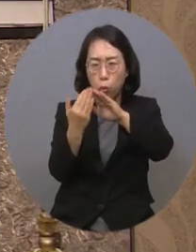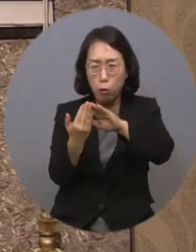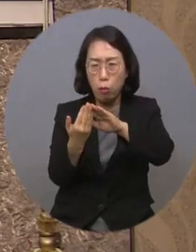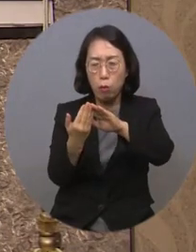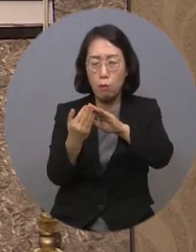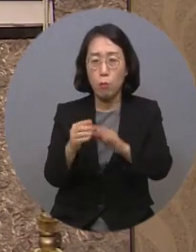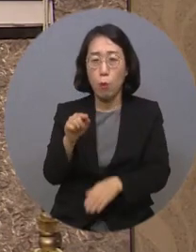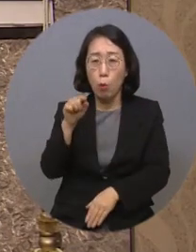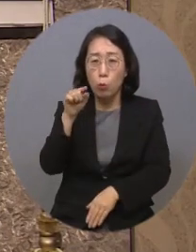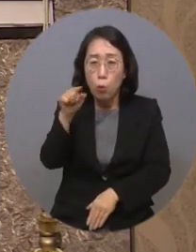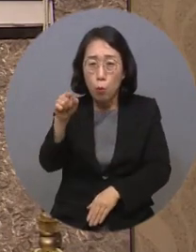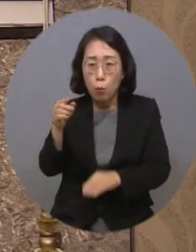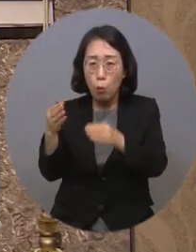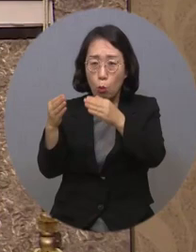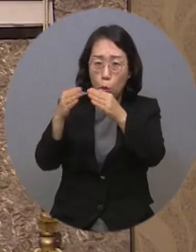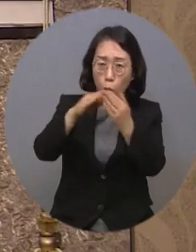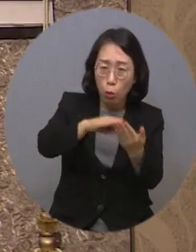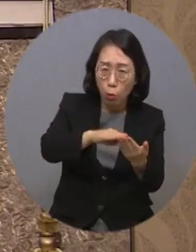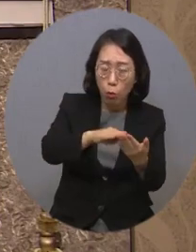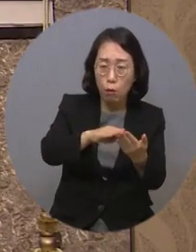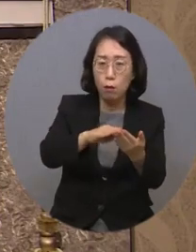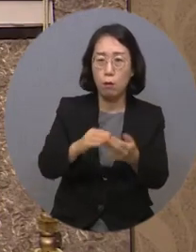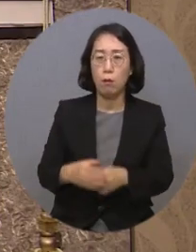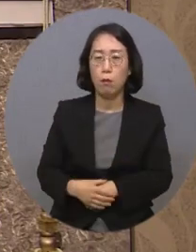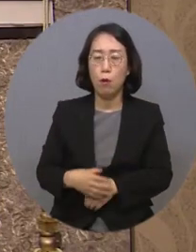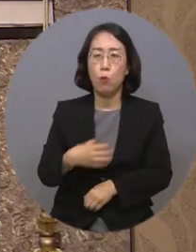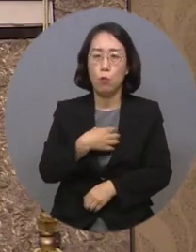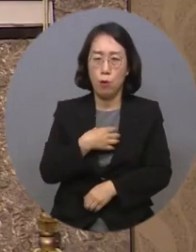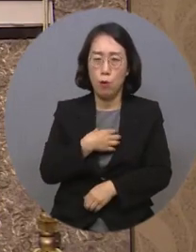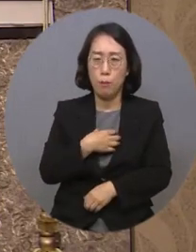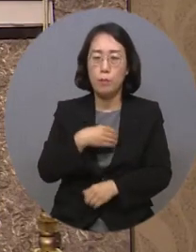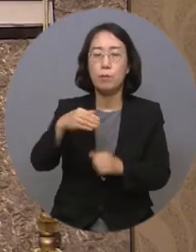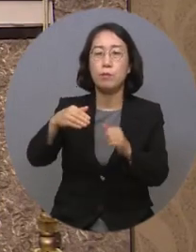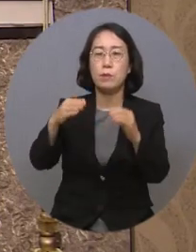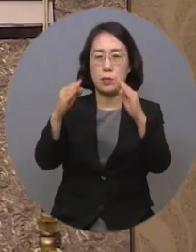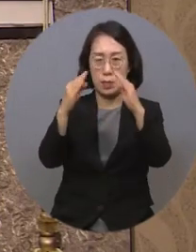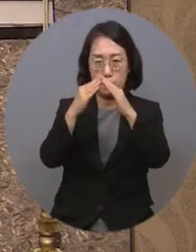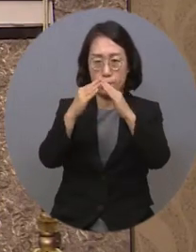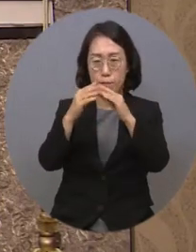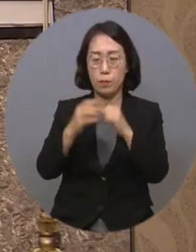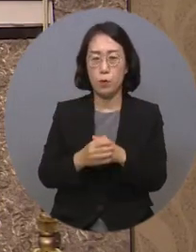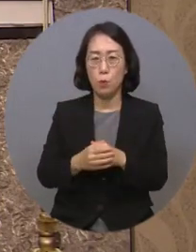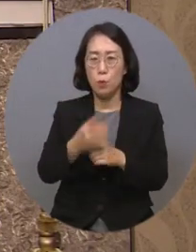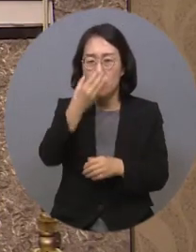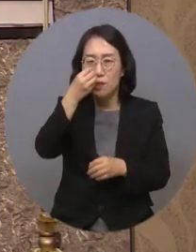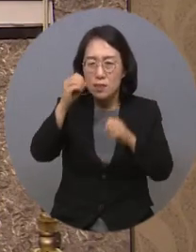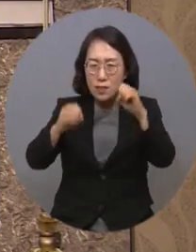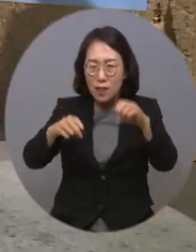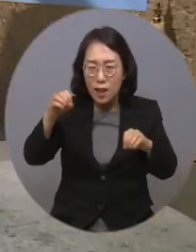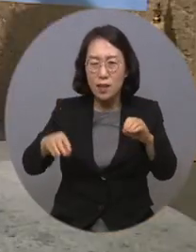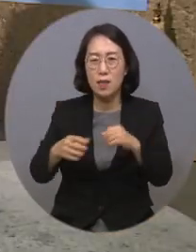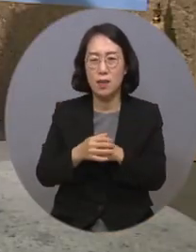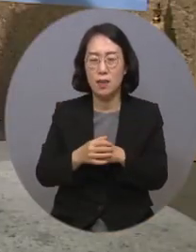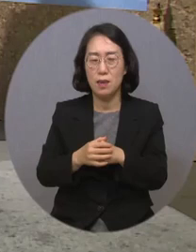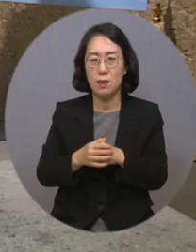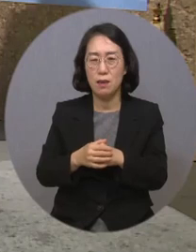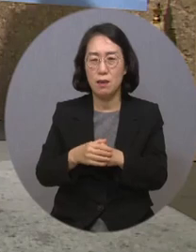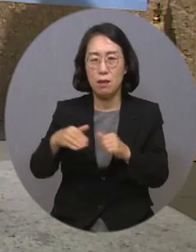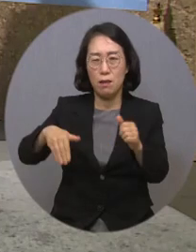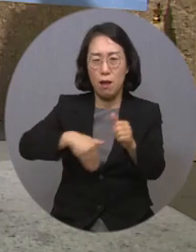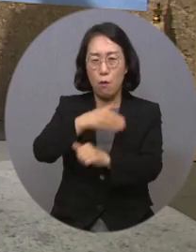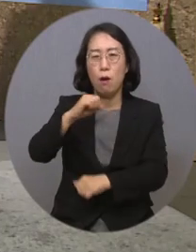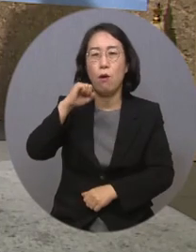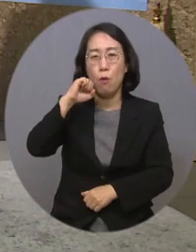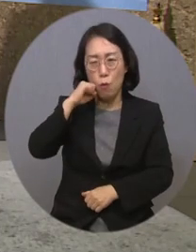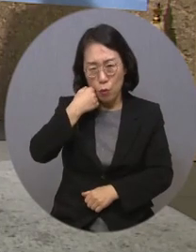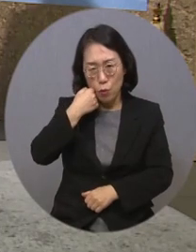밀면 넘어갈 것 같은 그런 집에서 사시고 또 집안에 농당 이렇게 쓰레기장처럼 거의 뭐 취약한 이런 곳에서